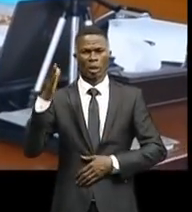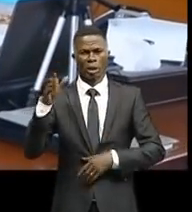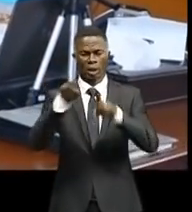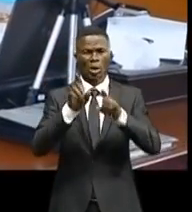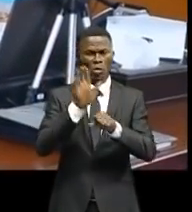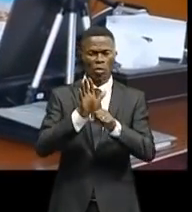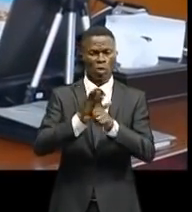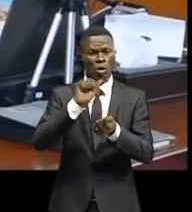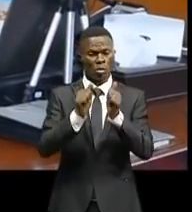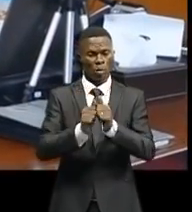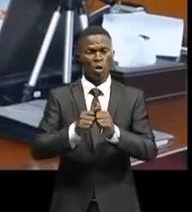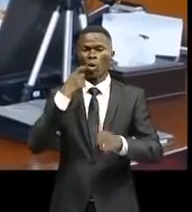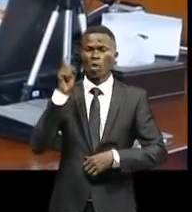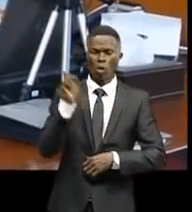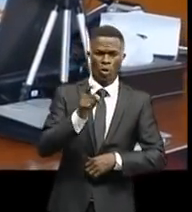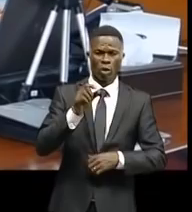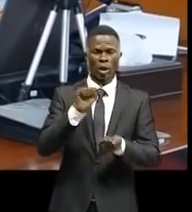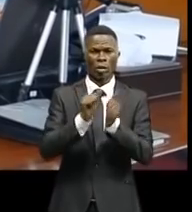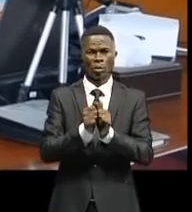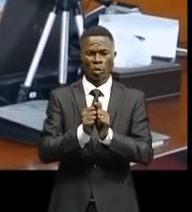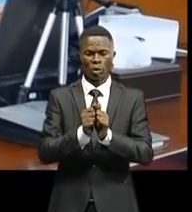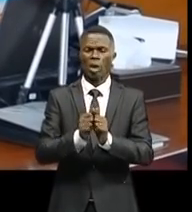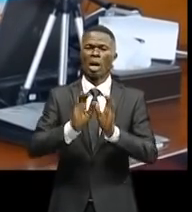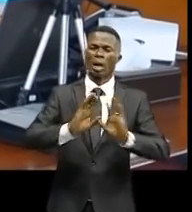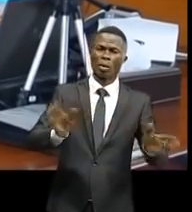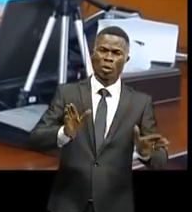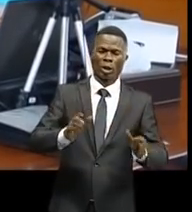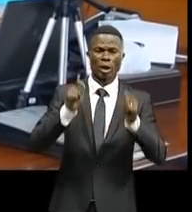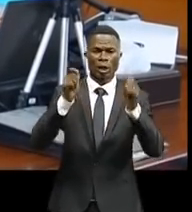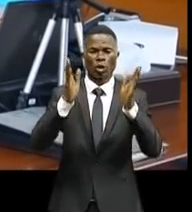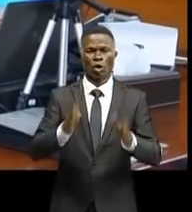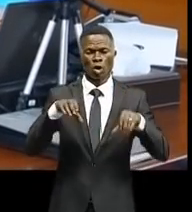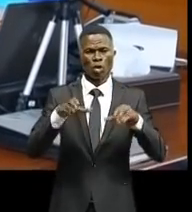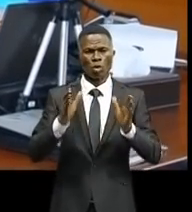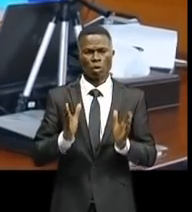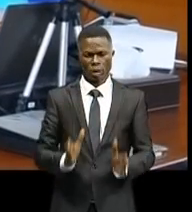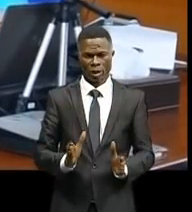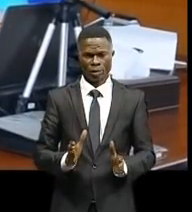aux différents défis qui s'imposent, notamment les défis de la viabilité des médias congolais.